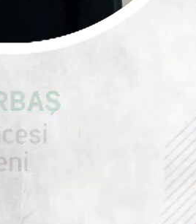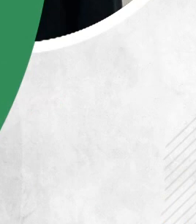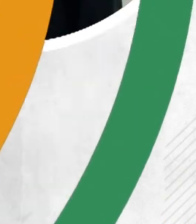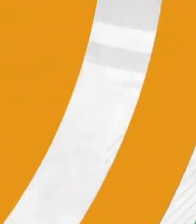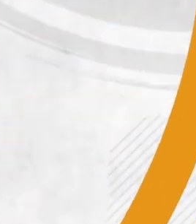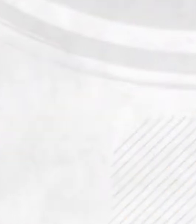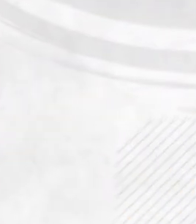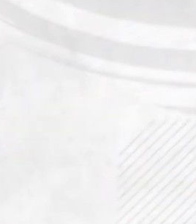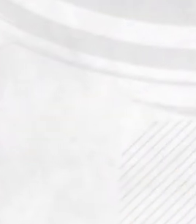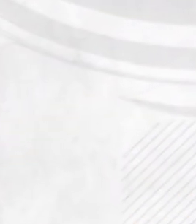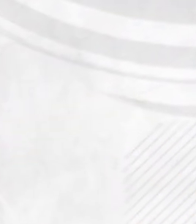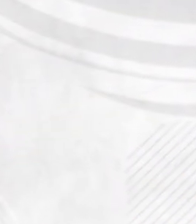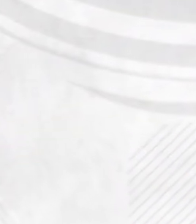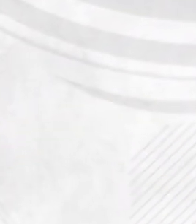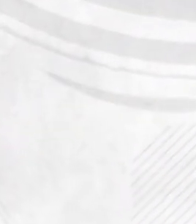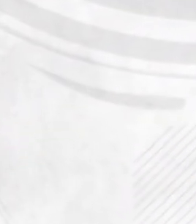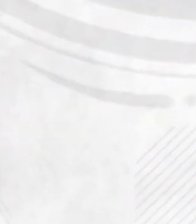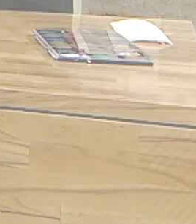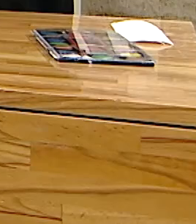yanıtlıyor.